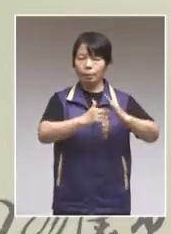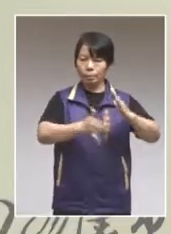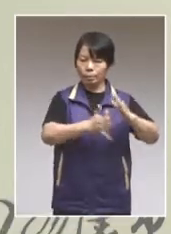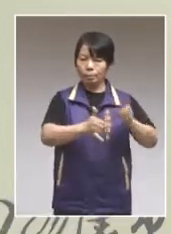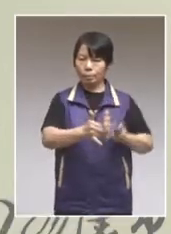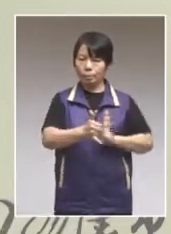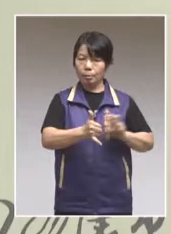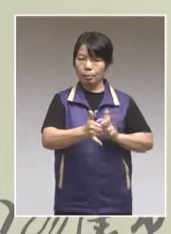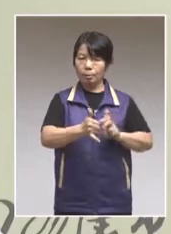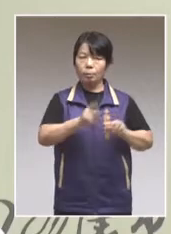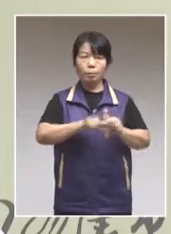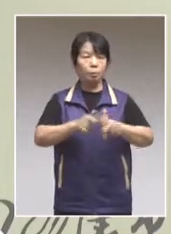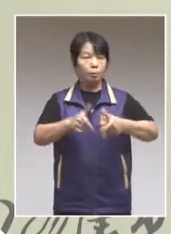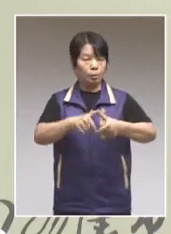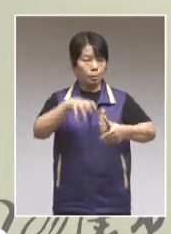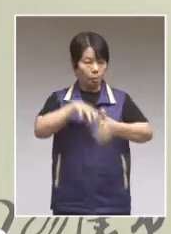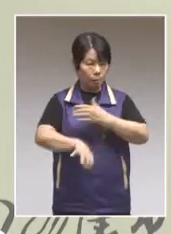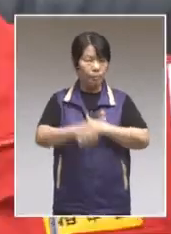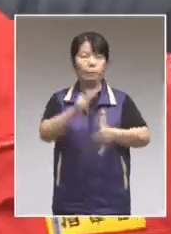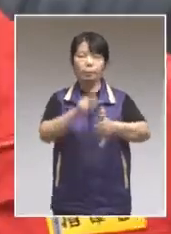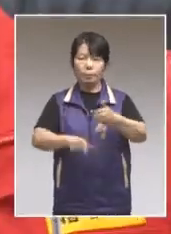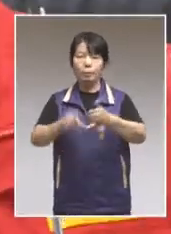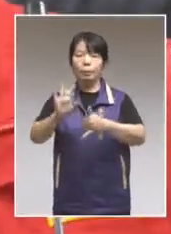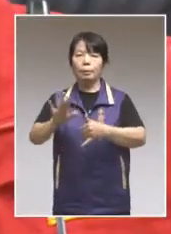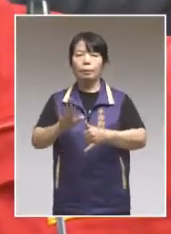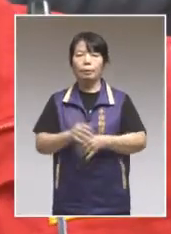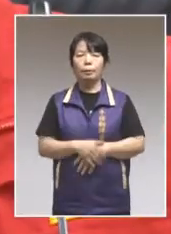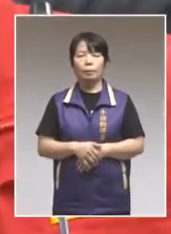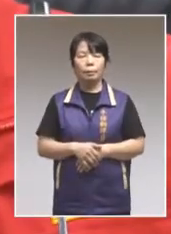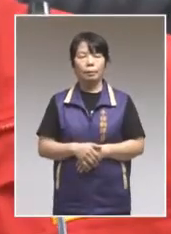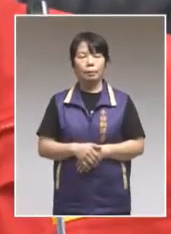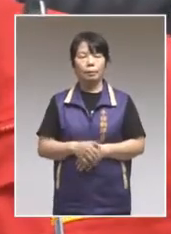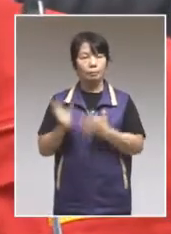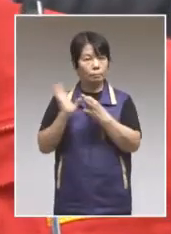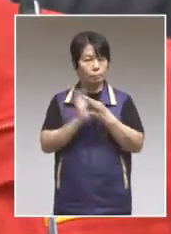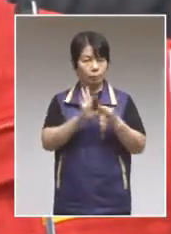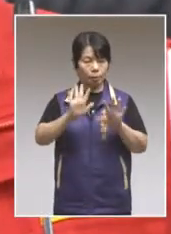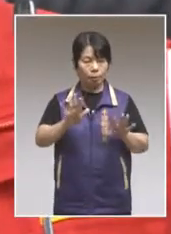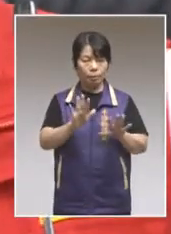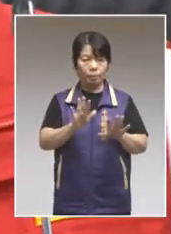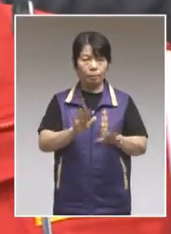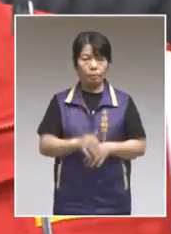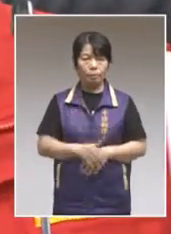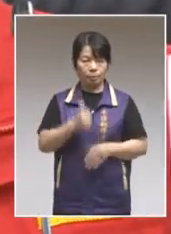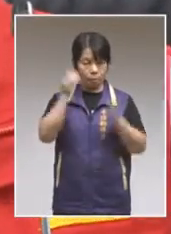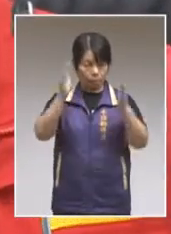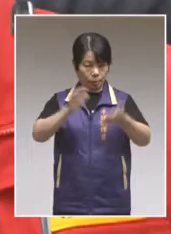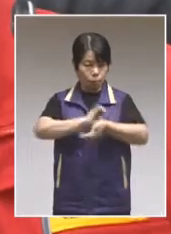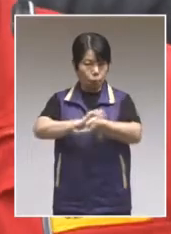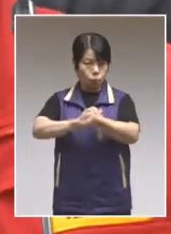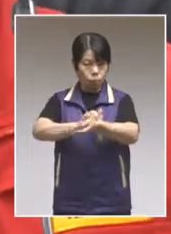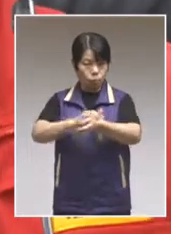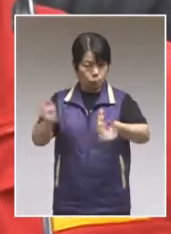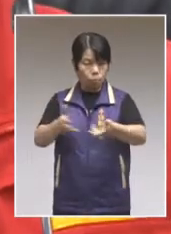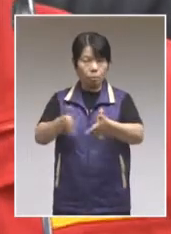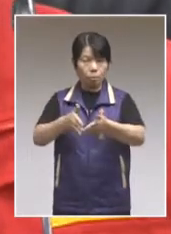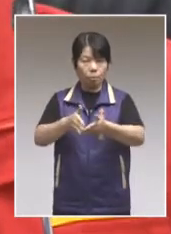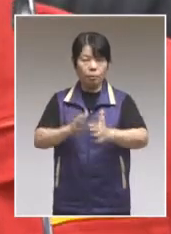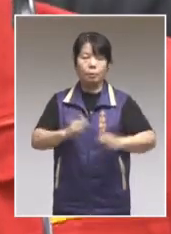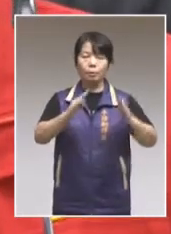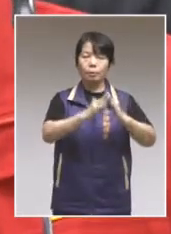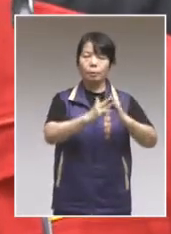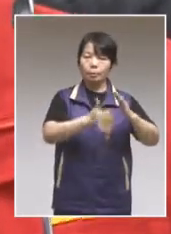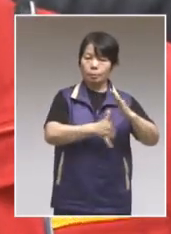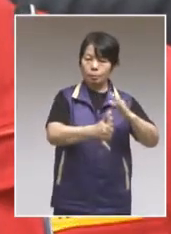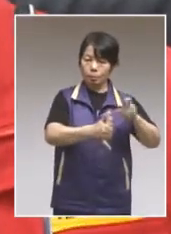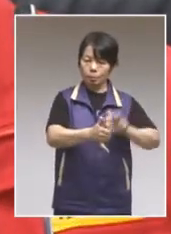中心里面也会收到一些个案那陆陆续续其实有真正有医疗需求的在居家照护